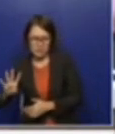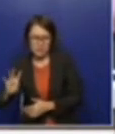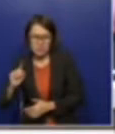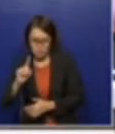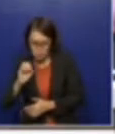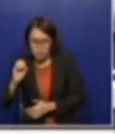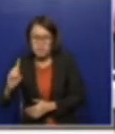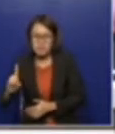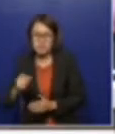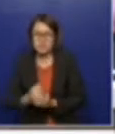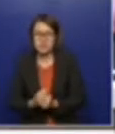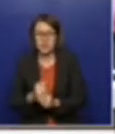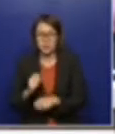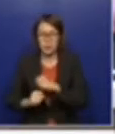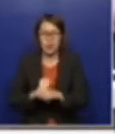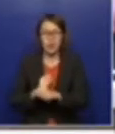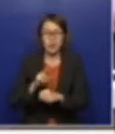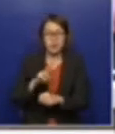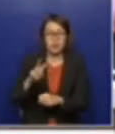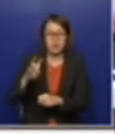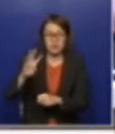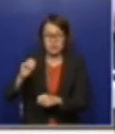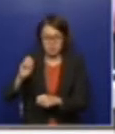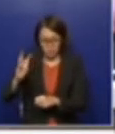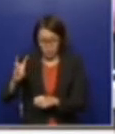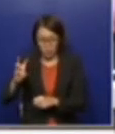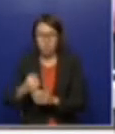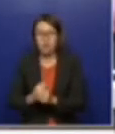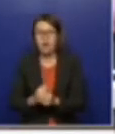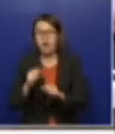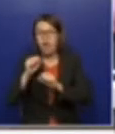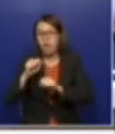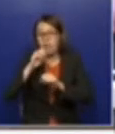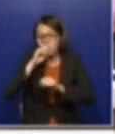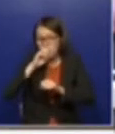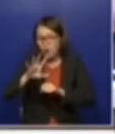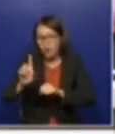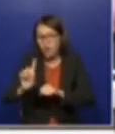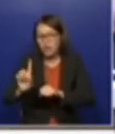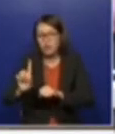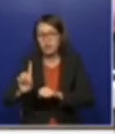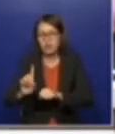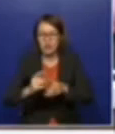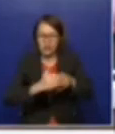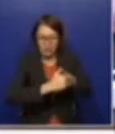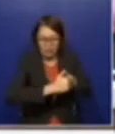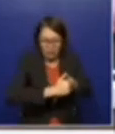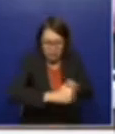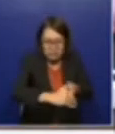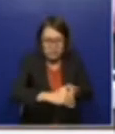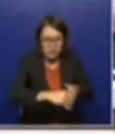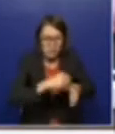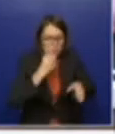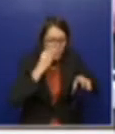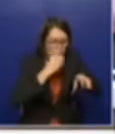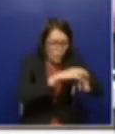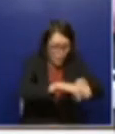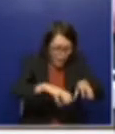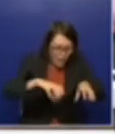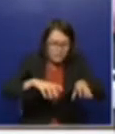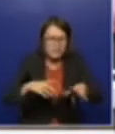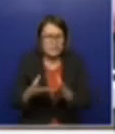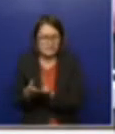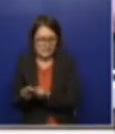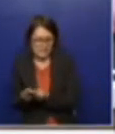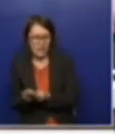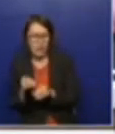4/01/2536ปรากฏว่าท่านประกาศเขตโดยไม่ได้กันเขตหมู่บ้านไม่ได้กันเขตที่ดินทำกิน